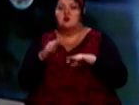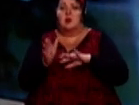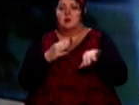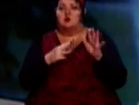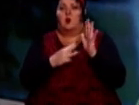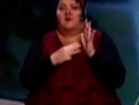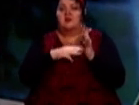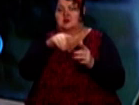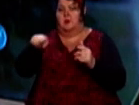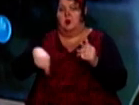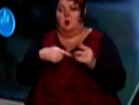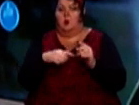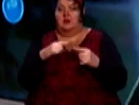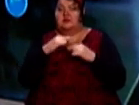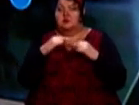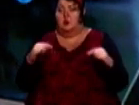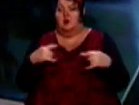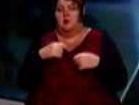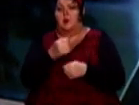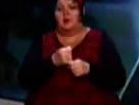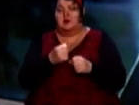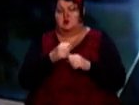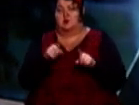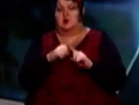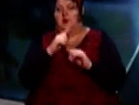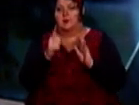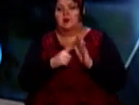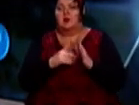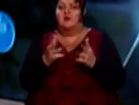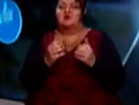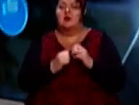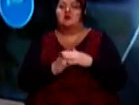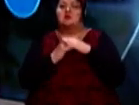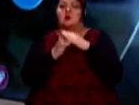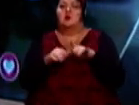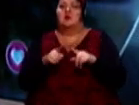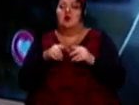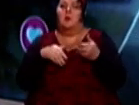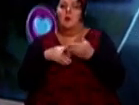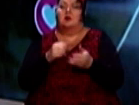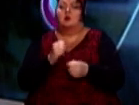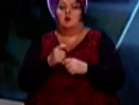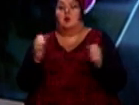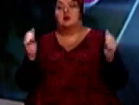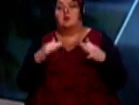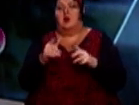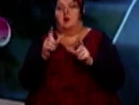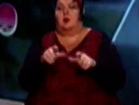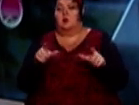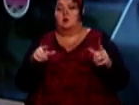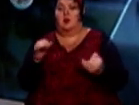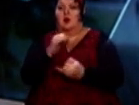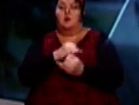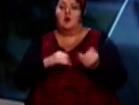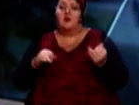Ми напрацьовуємо це питання. Ми взяли собі таки за основу саме такий метод роботи. Ми збираємо людей, обговорюємо,